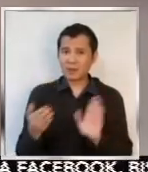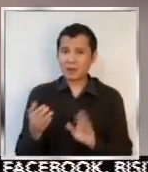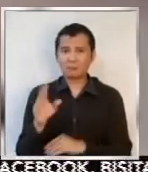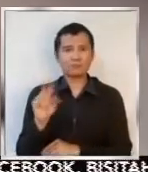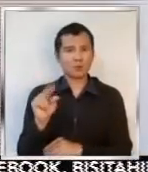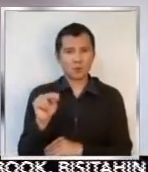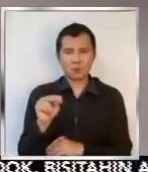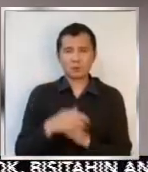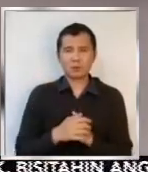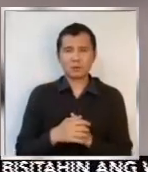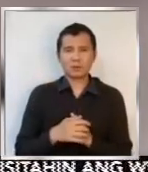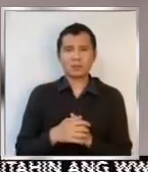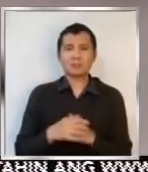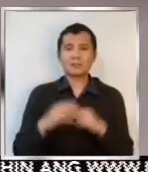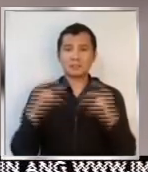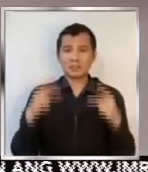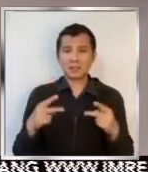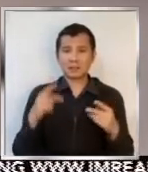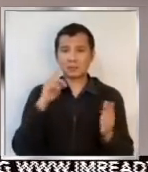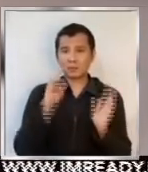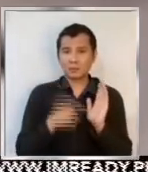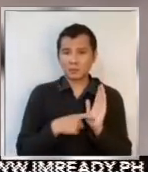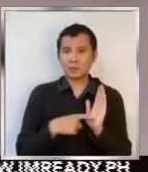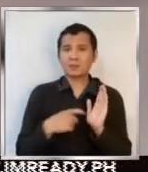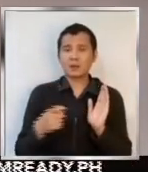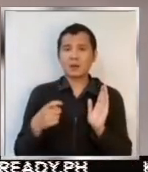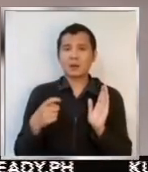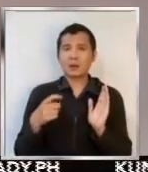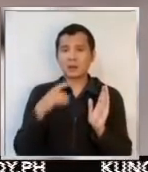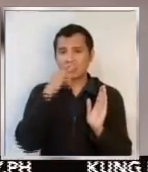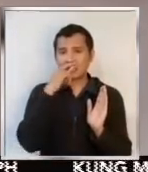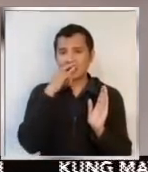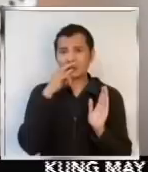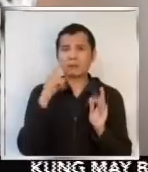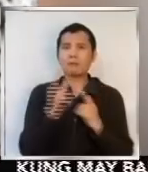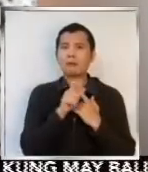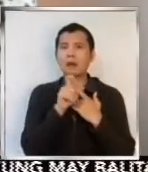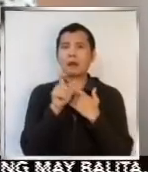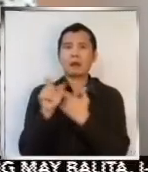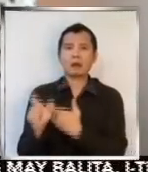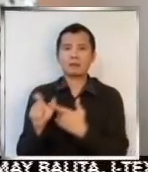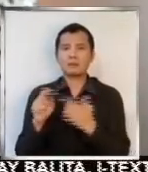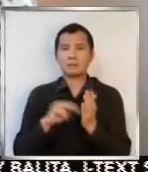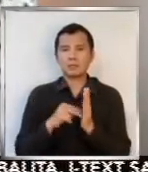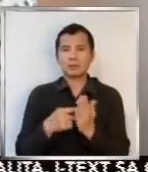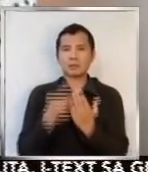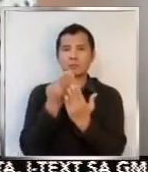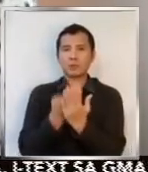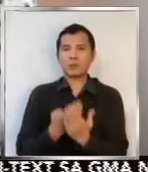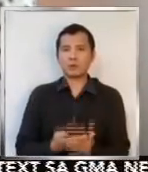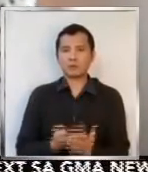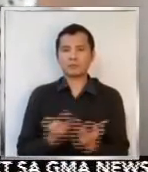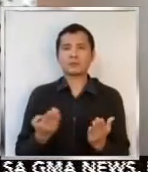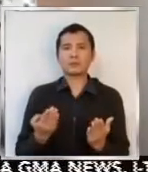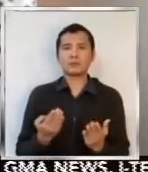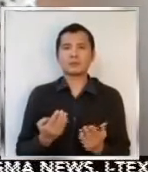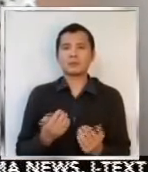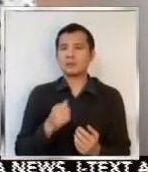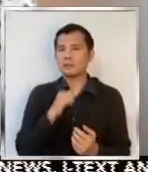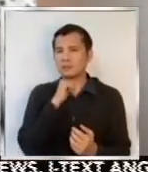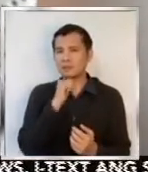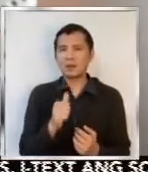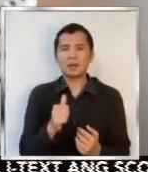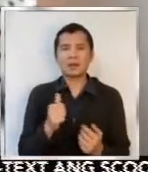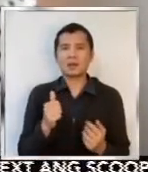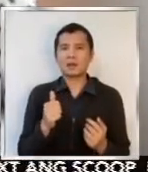mo rin sa video na may biglang tumatakbong bata. That would only prove and goes to show na it was really done in